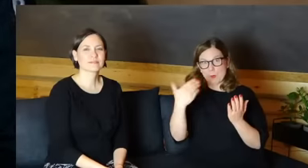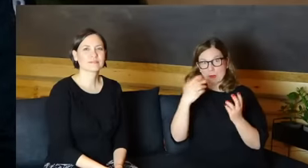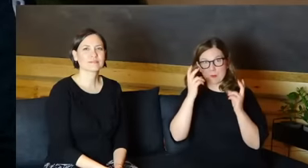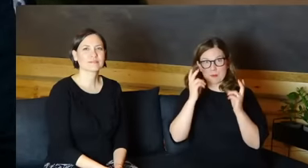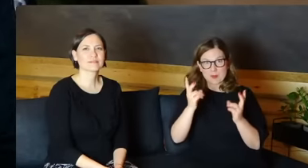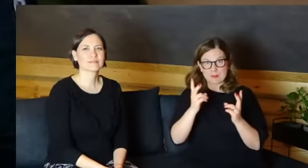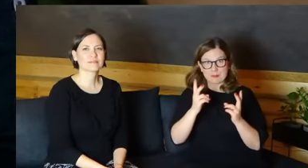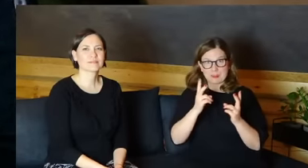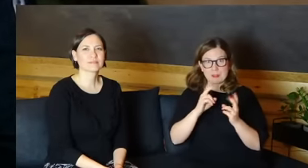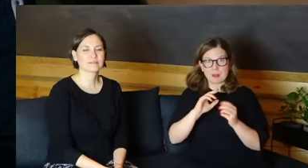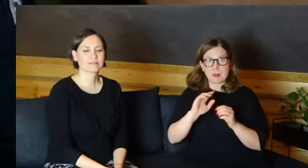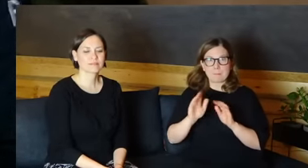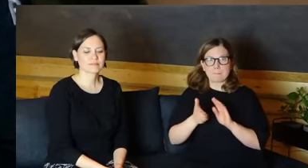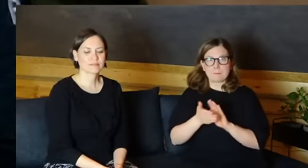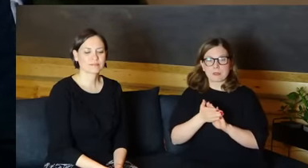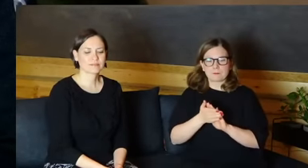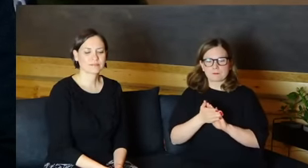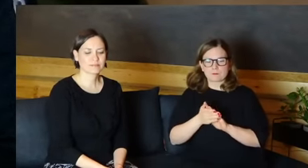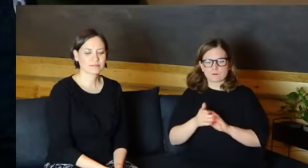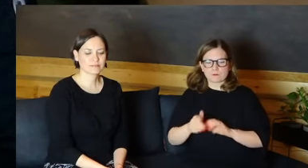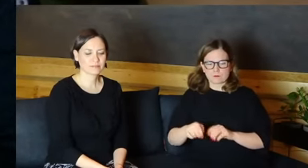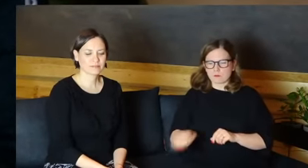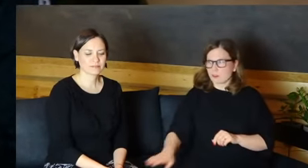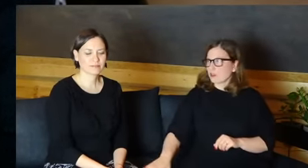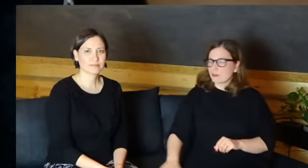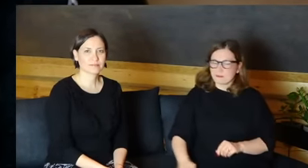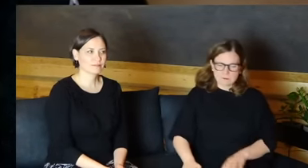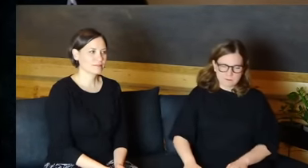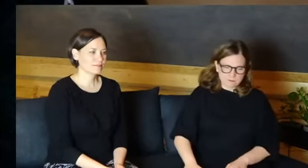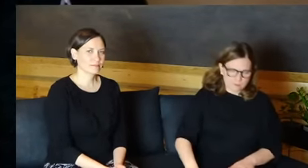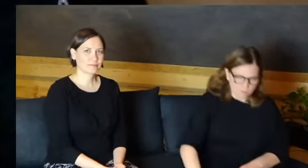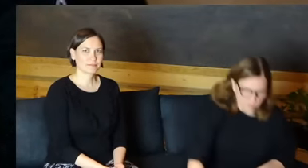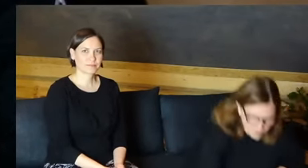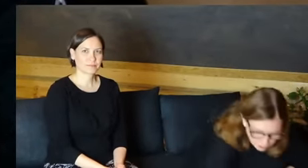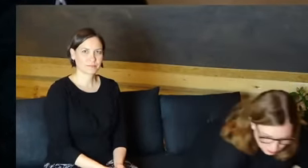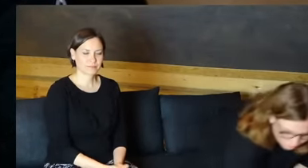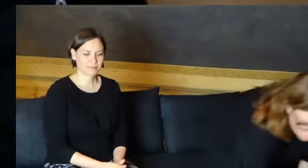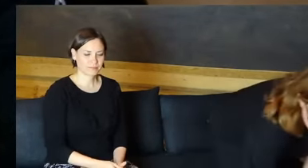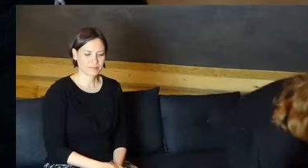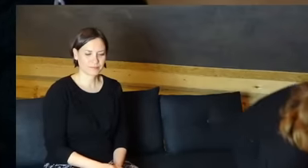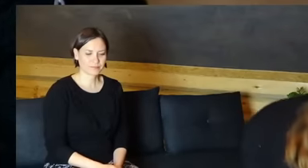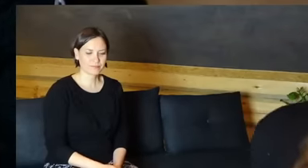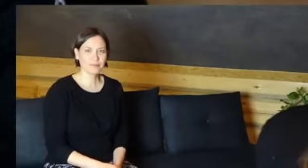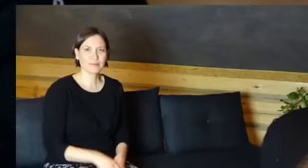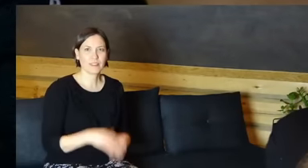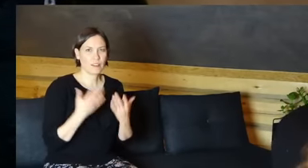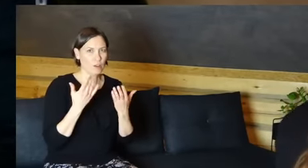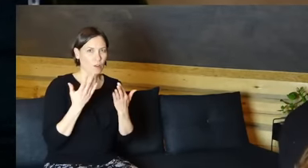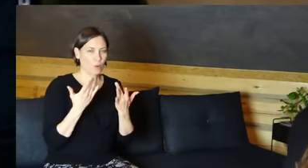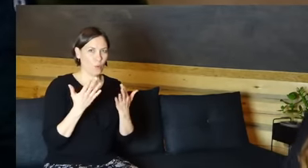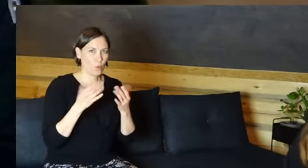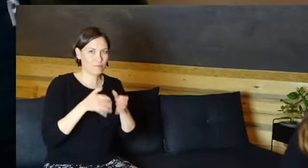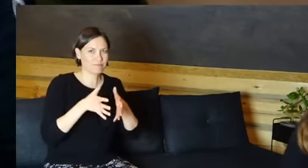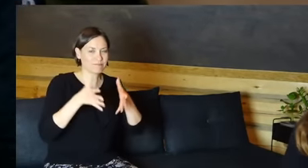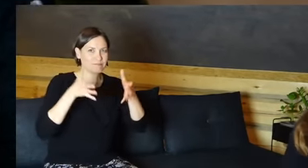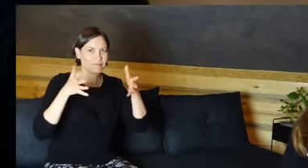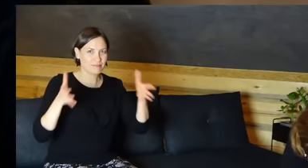näitä perustavan someseuraajia, joita on tullut mukaan. Ja uskon, että tuo luku tuosta nousee illan aikana ja